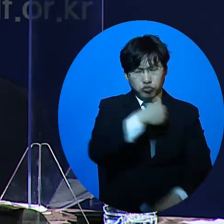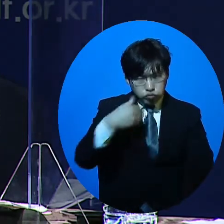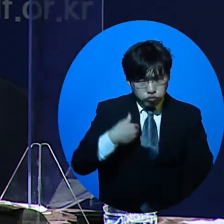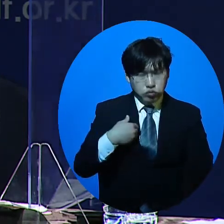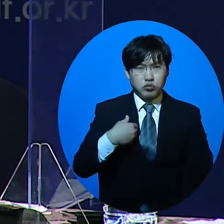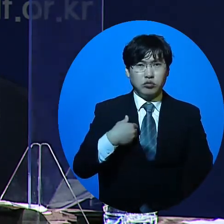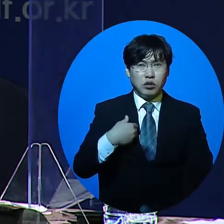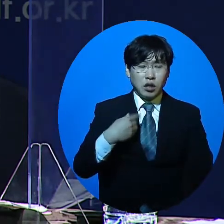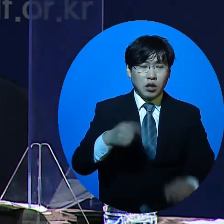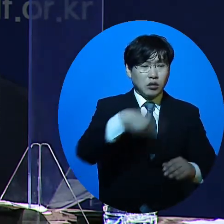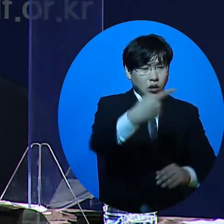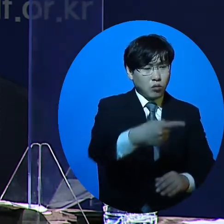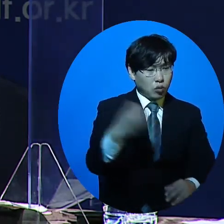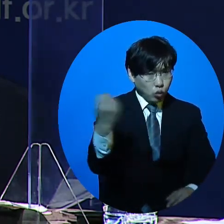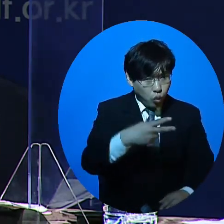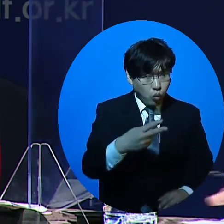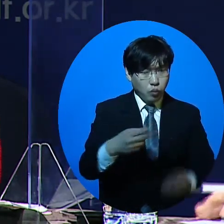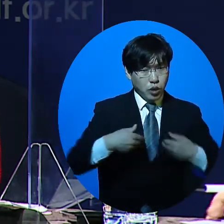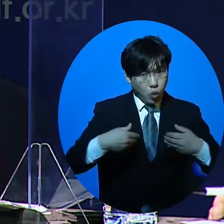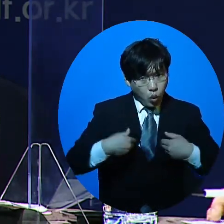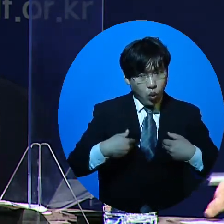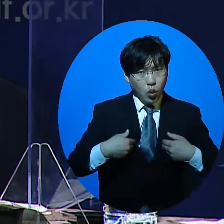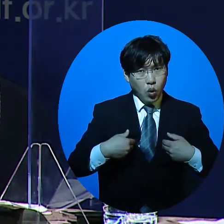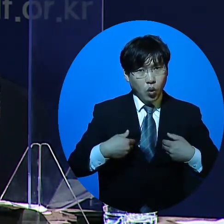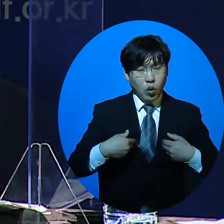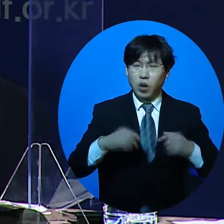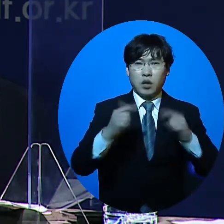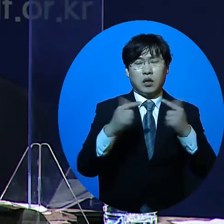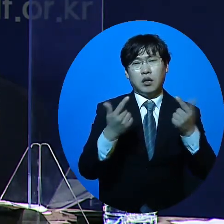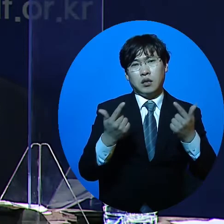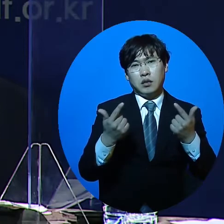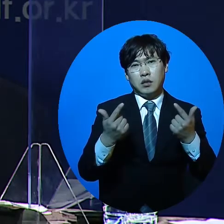있는 말씀이 없습니다. 인구 대비가 아니라